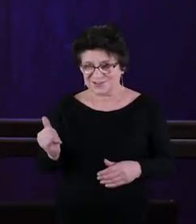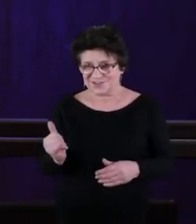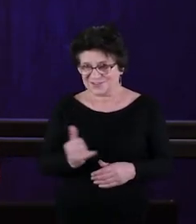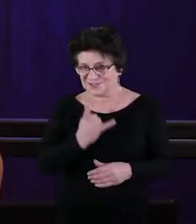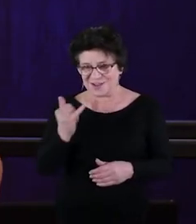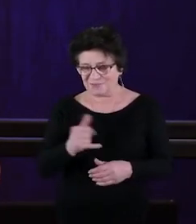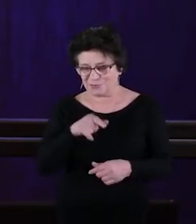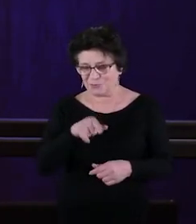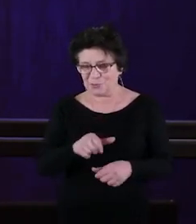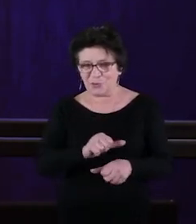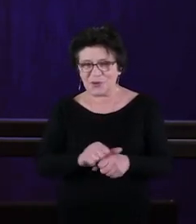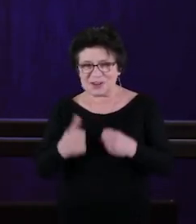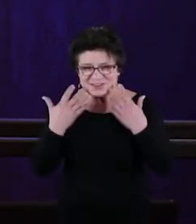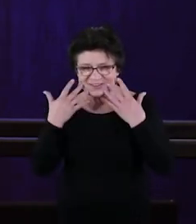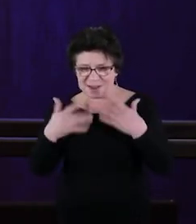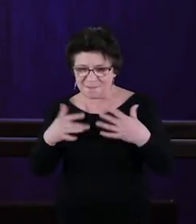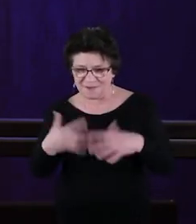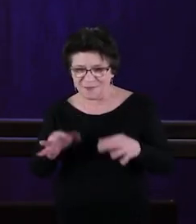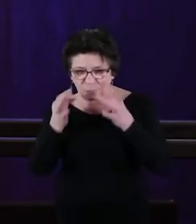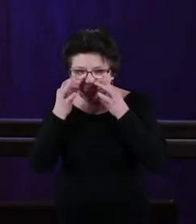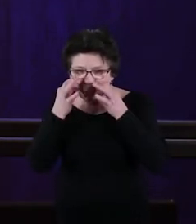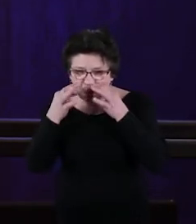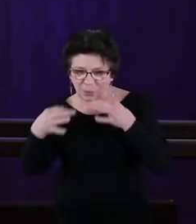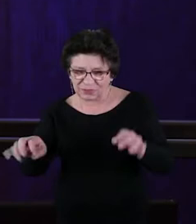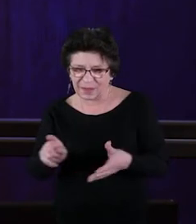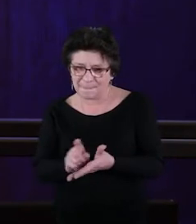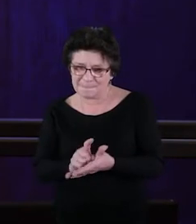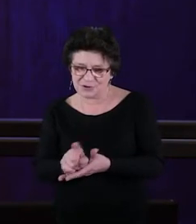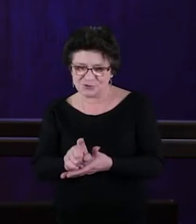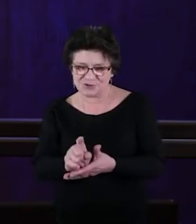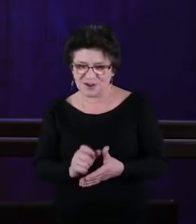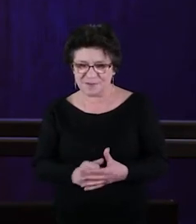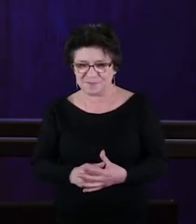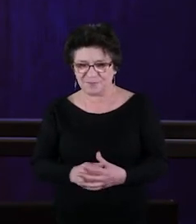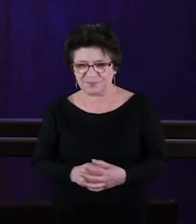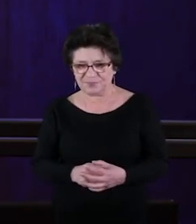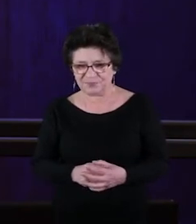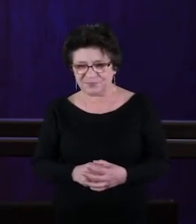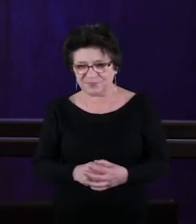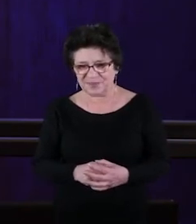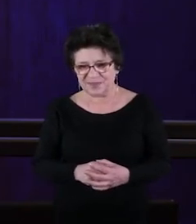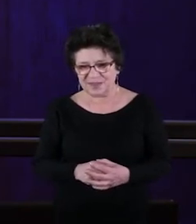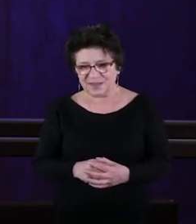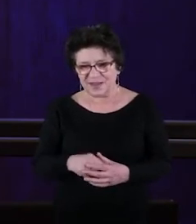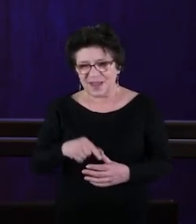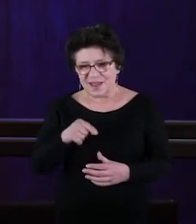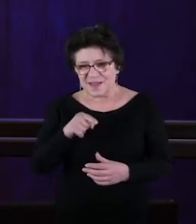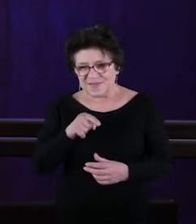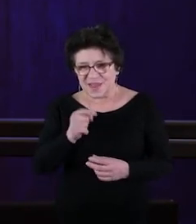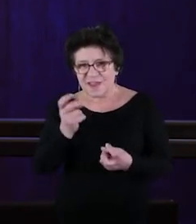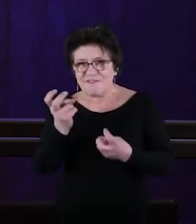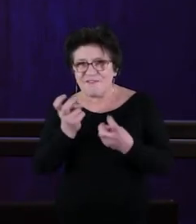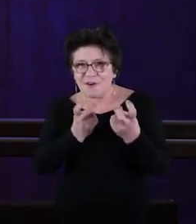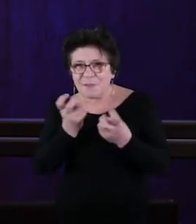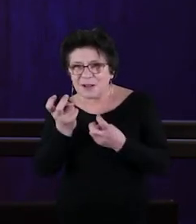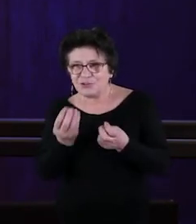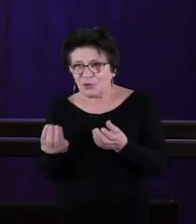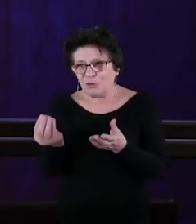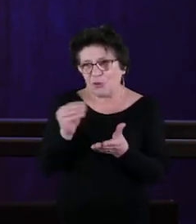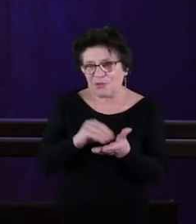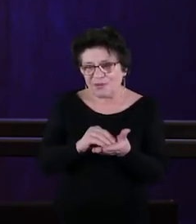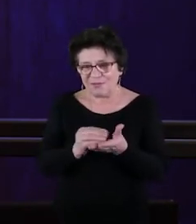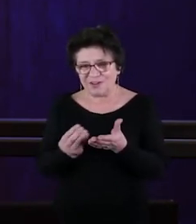kotka i myszkę i o tych i te informacje przepuszczać i te informacje jakby